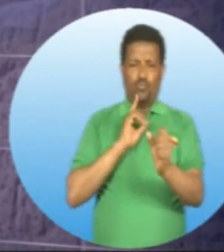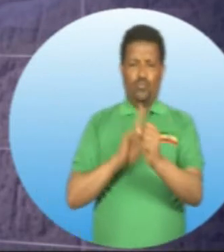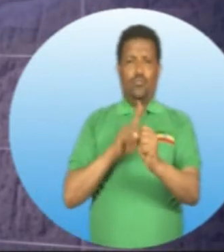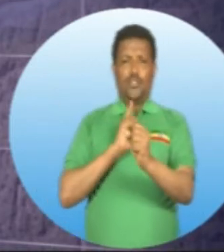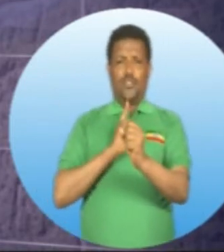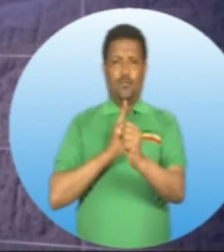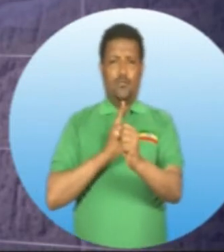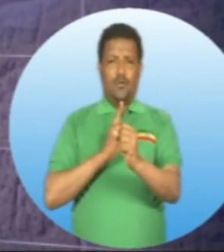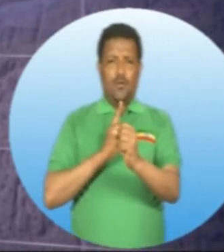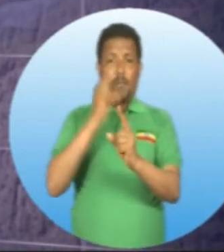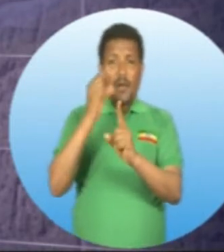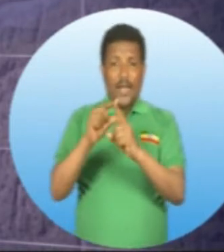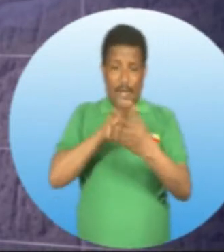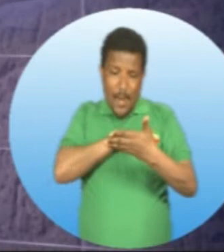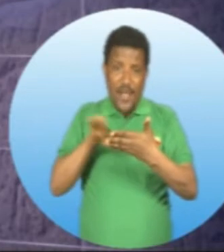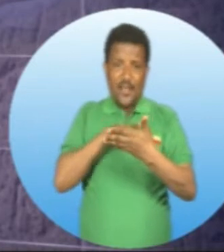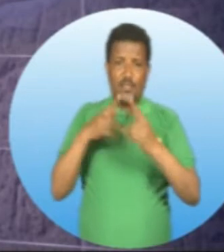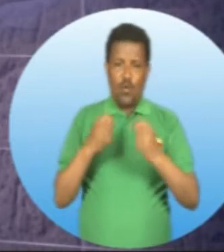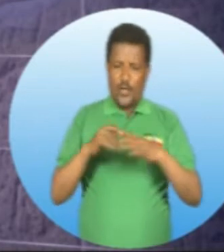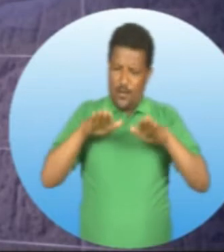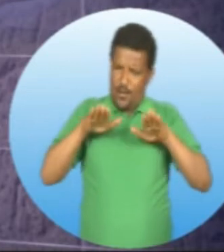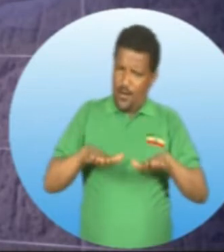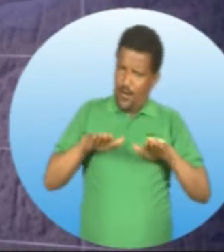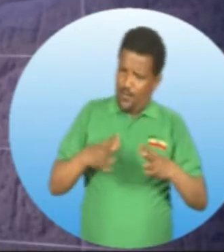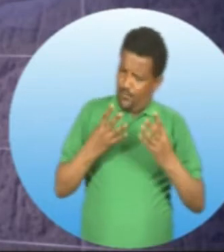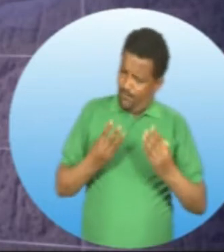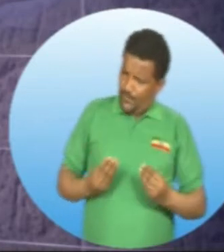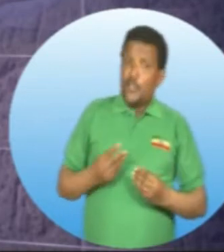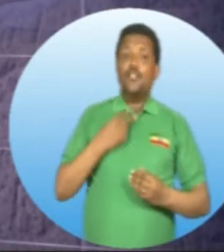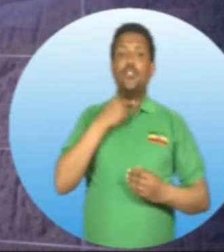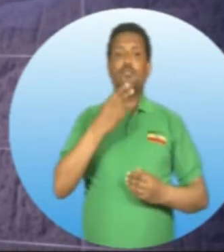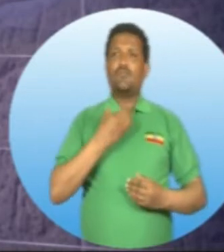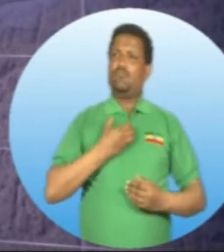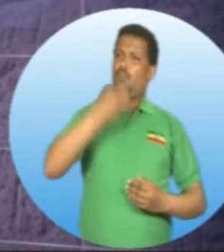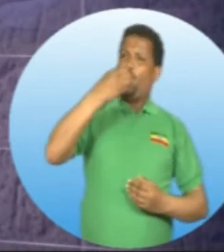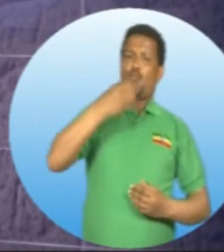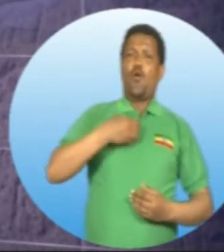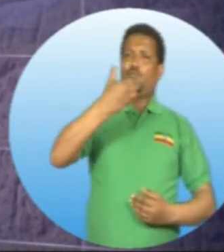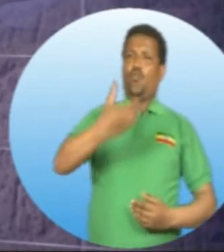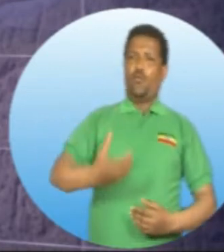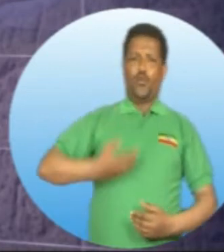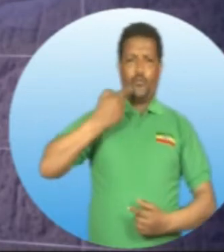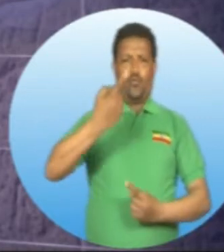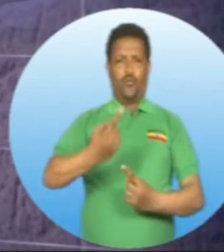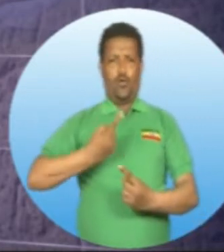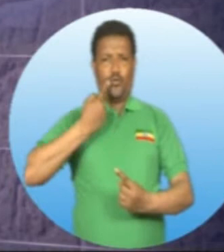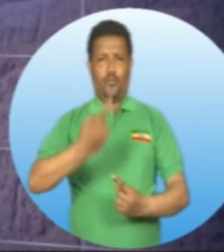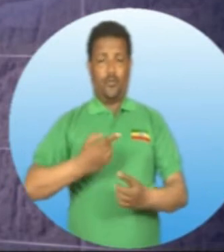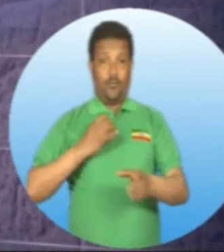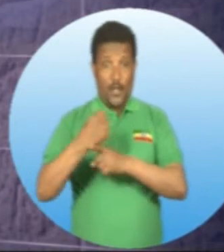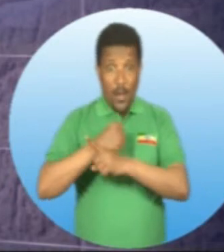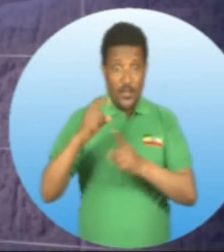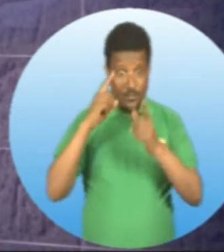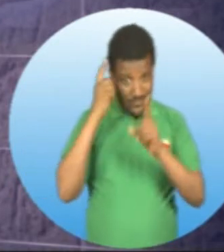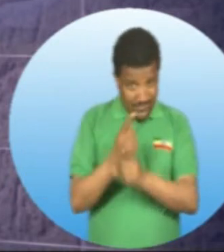የሚቀርበውን ንግግር በቃል ለማጥናት ሲሞከር ረጋ ባለ መንገድ ድምጽን ከፍ አድርጎ መናገር መለማመድ ተገቢ